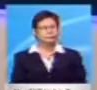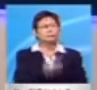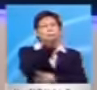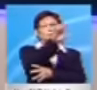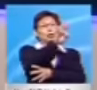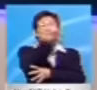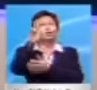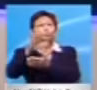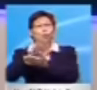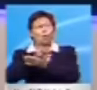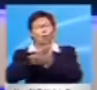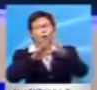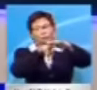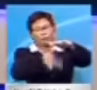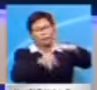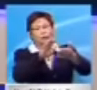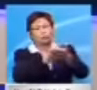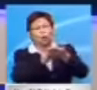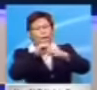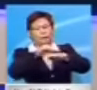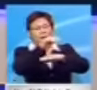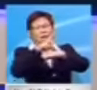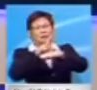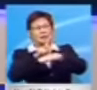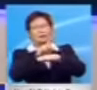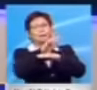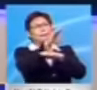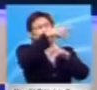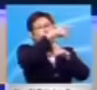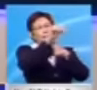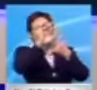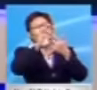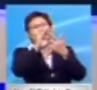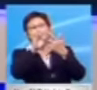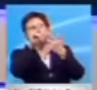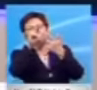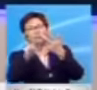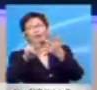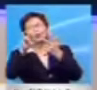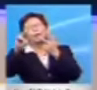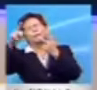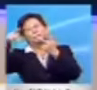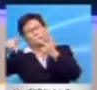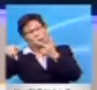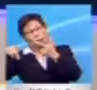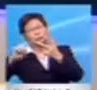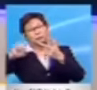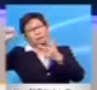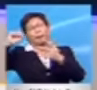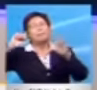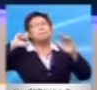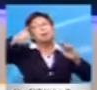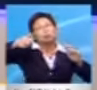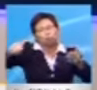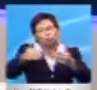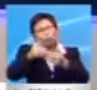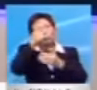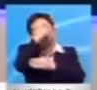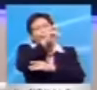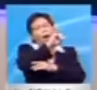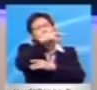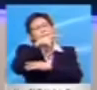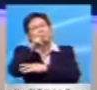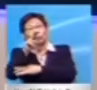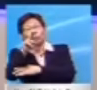77 buah sekolah rendah dan menengah di daerah Papar buord dan Kuala penyu Sabah ditutup semula esok berikutan bacaan indeks